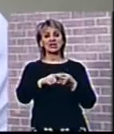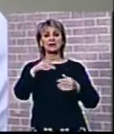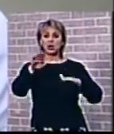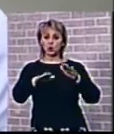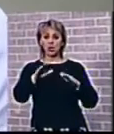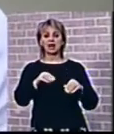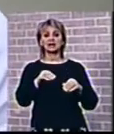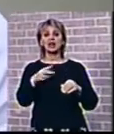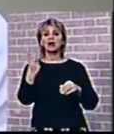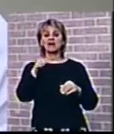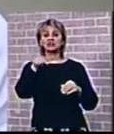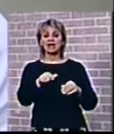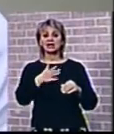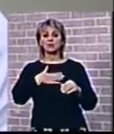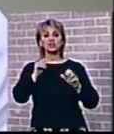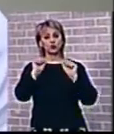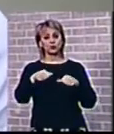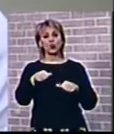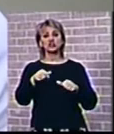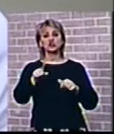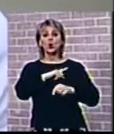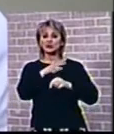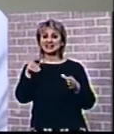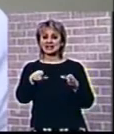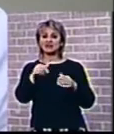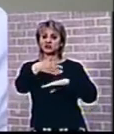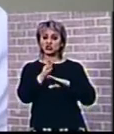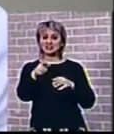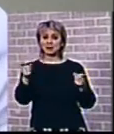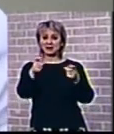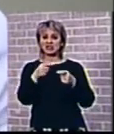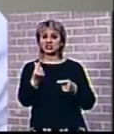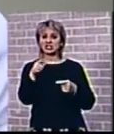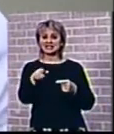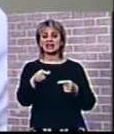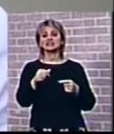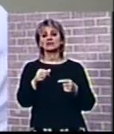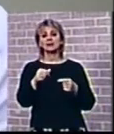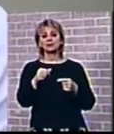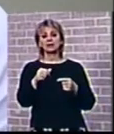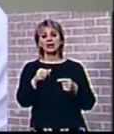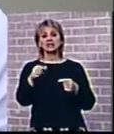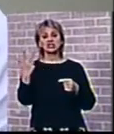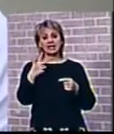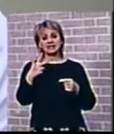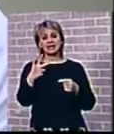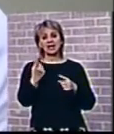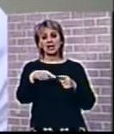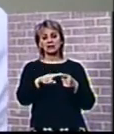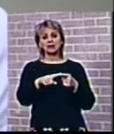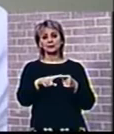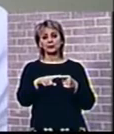регулятором. Во-вторых, мы сможем объединить усилия в части привлечения денежных средств. Третье,